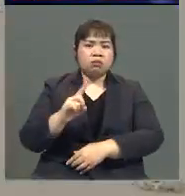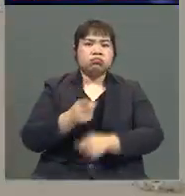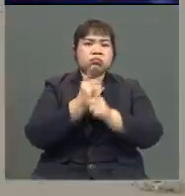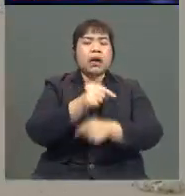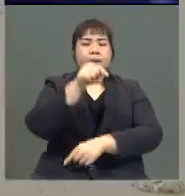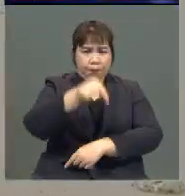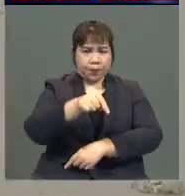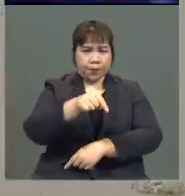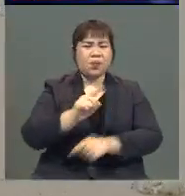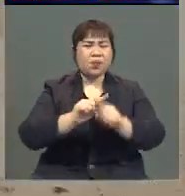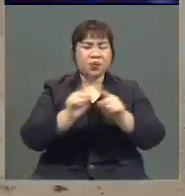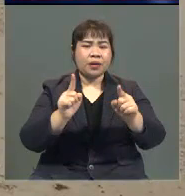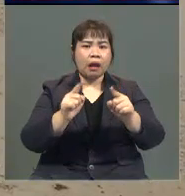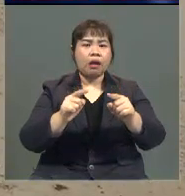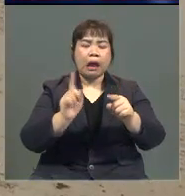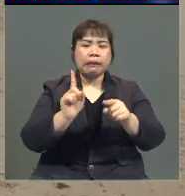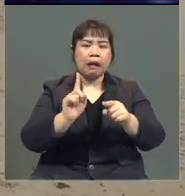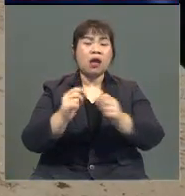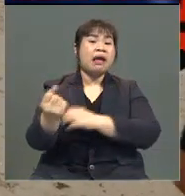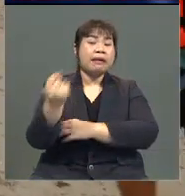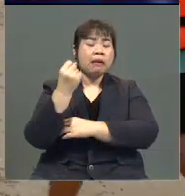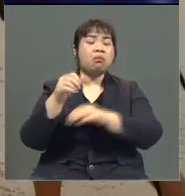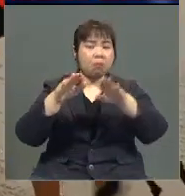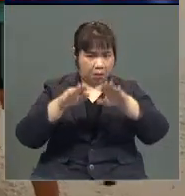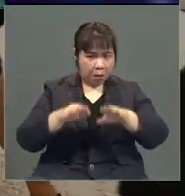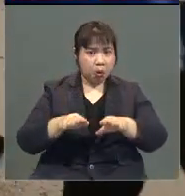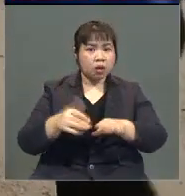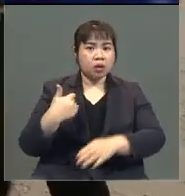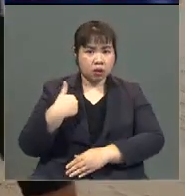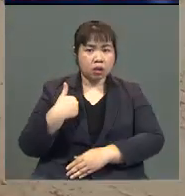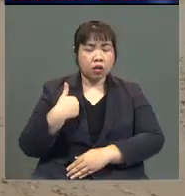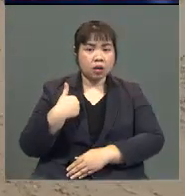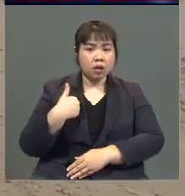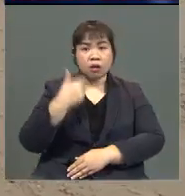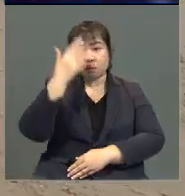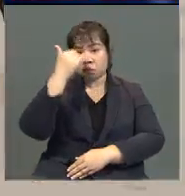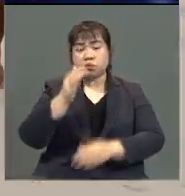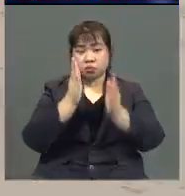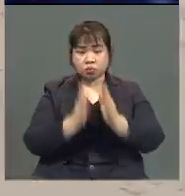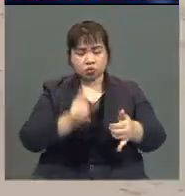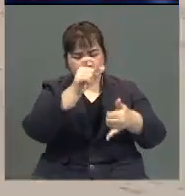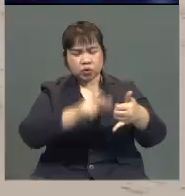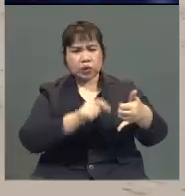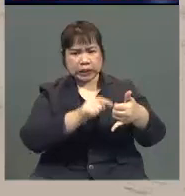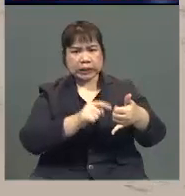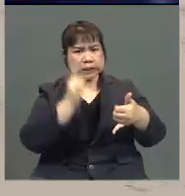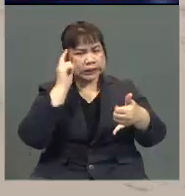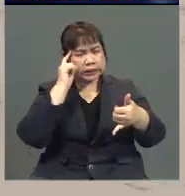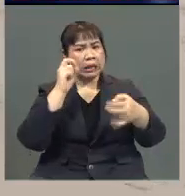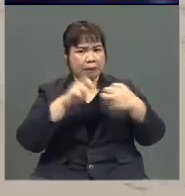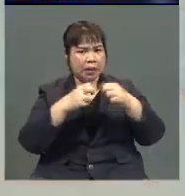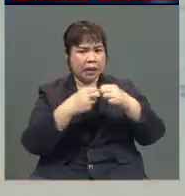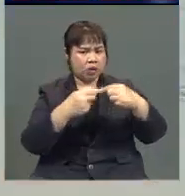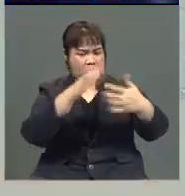ใช้โมเดลแบบนี้ล่ะค่ะแต่ว่าจะปรับลดความเข้มข้นลงมาเล็กน้อยเนื่องจากว่ามีนักธุรกิจบางส่วนค่อนข้างจะ